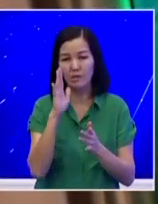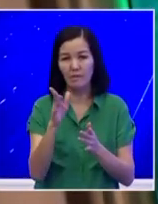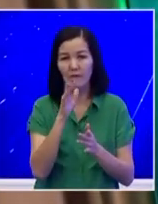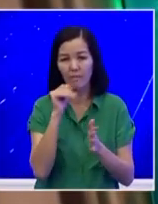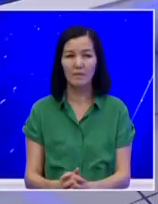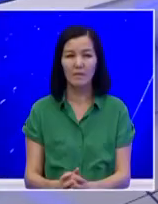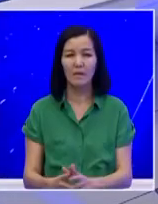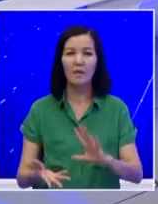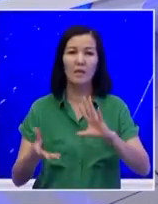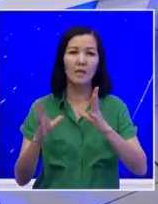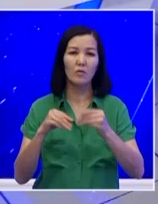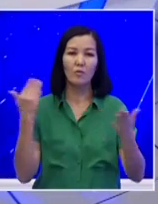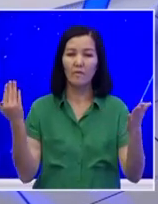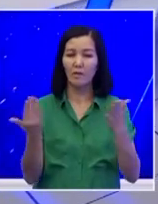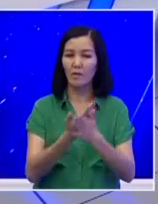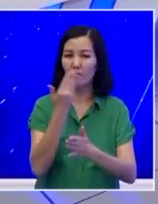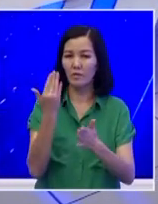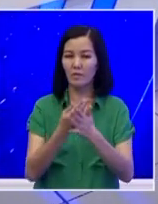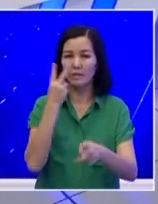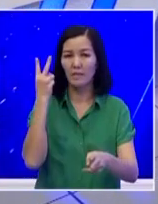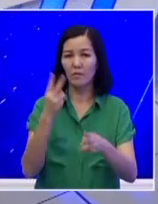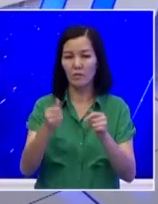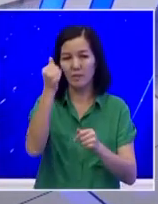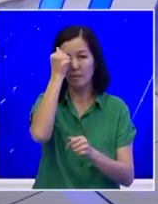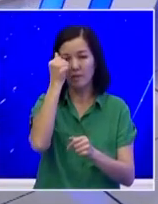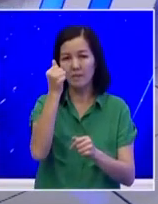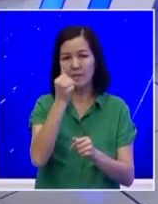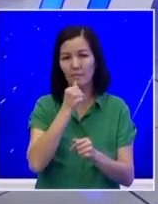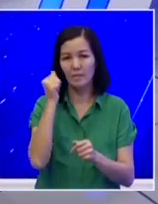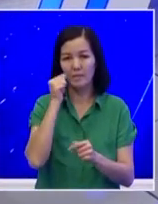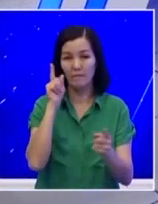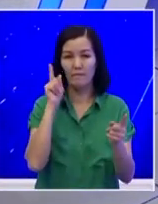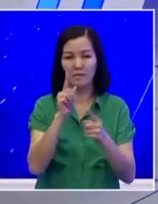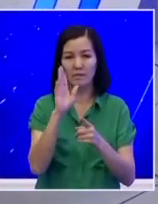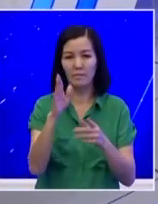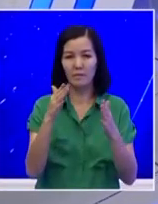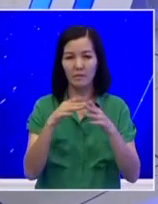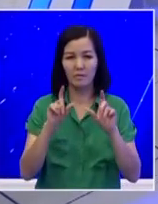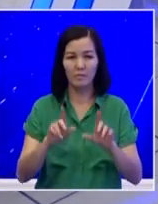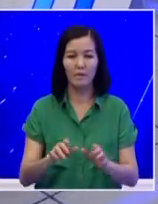У меня на этом все. Спасибо за внимание. Оставайтесь дома.